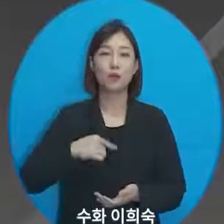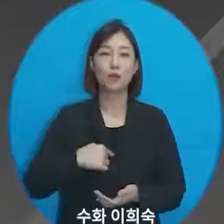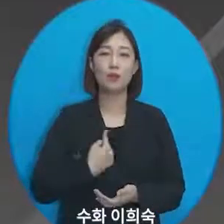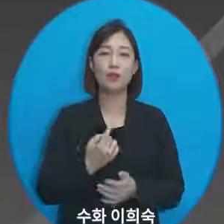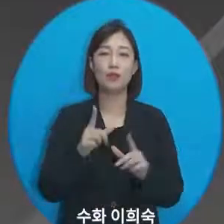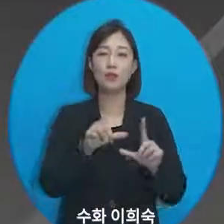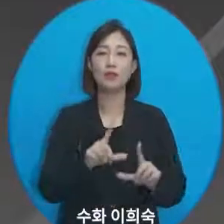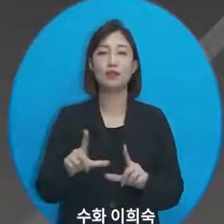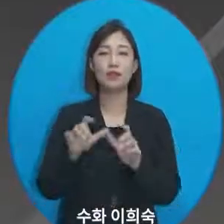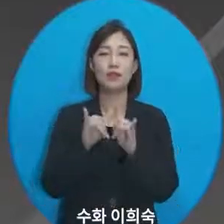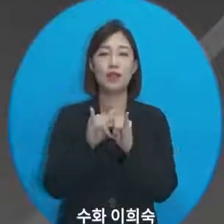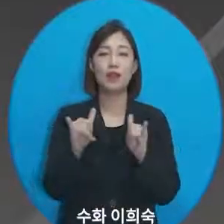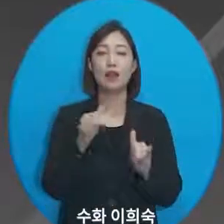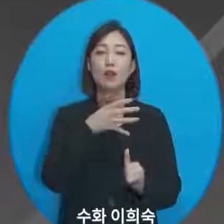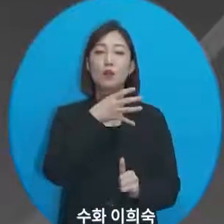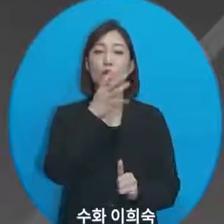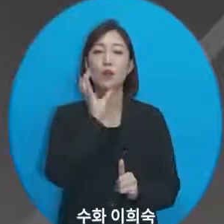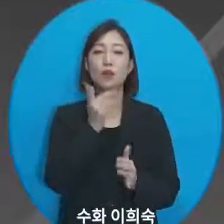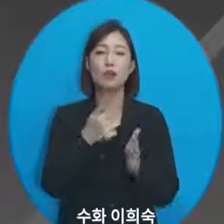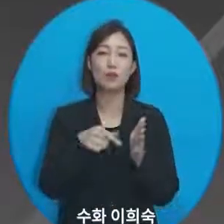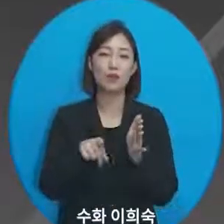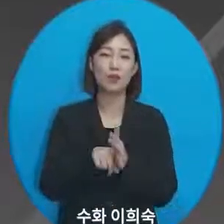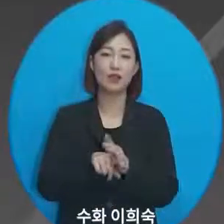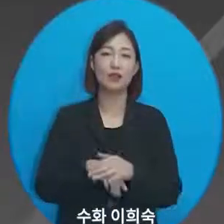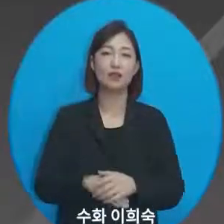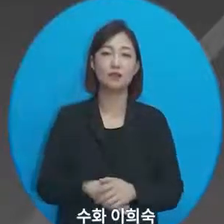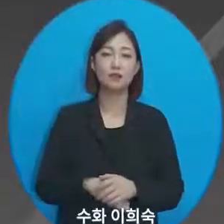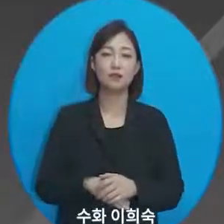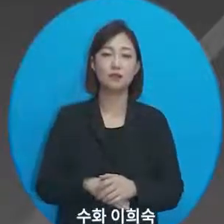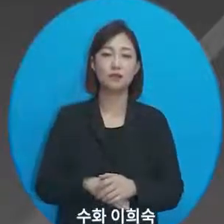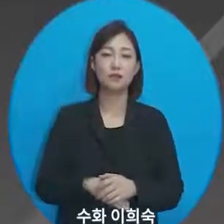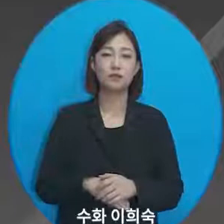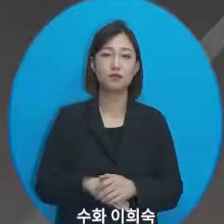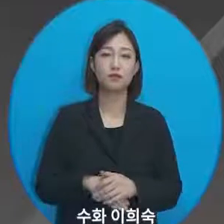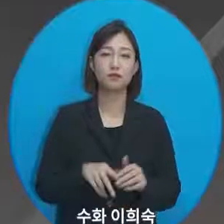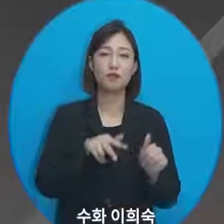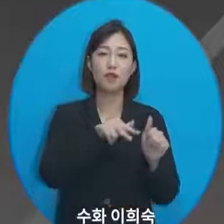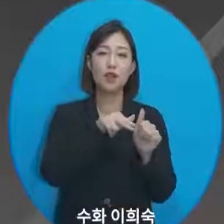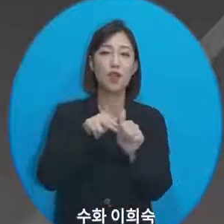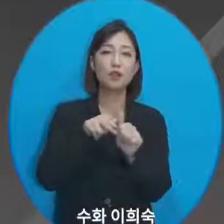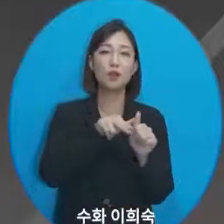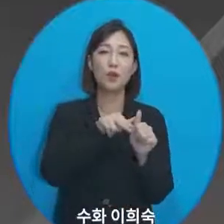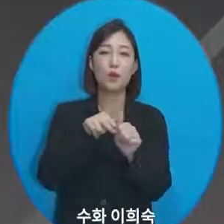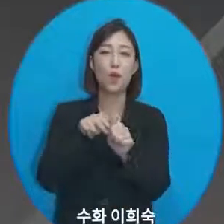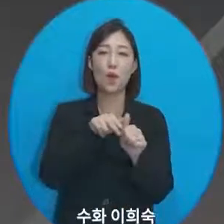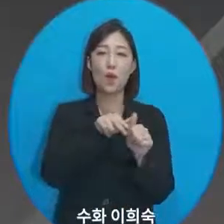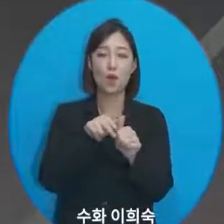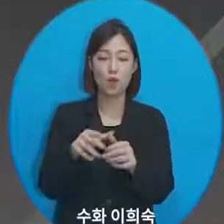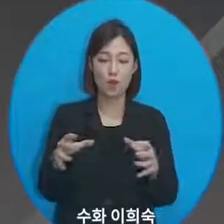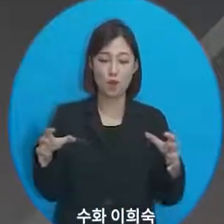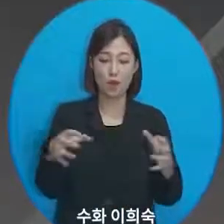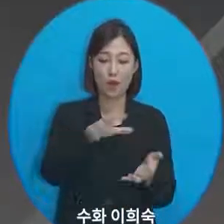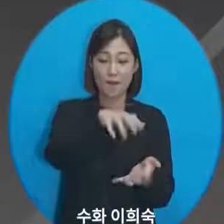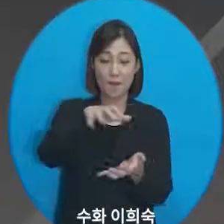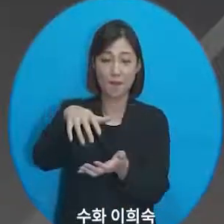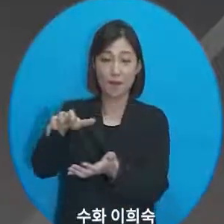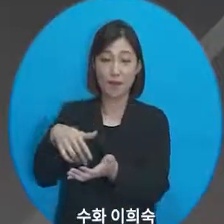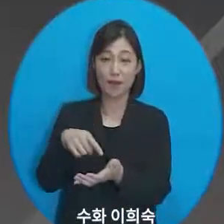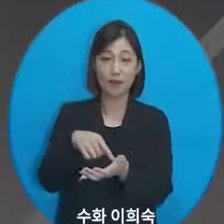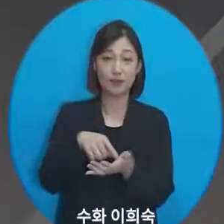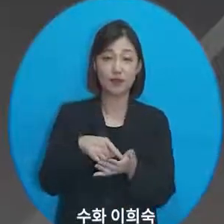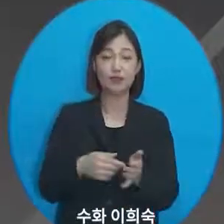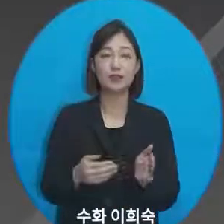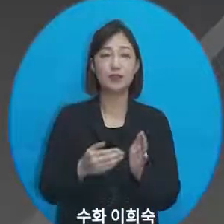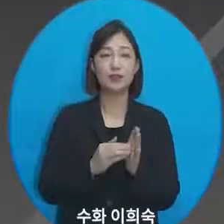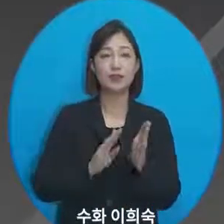노인들의 신체적 그 정보들을 중앙에서 모아서 그것이 어떠한 상태인지를